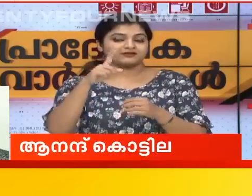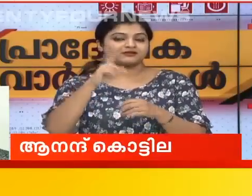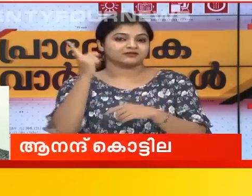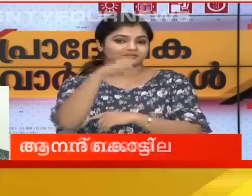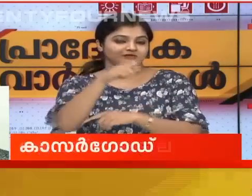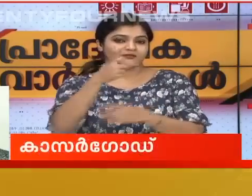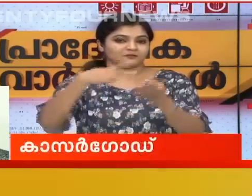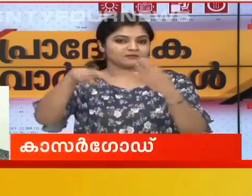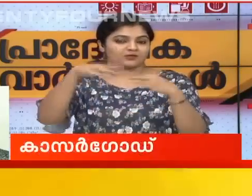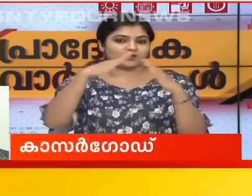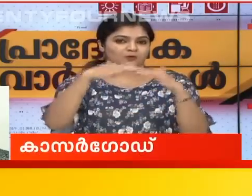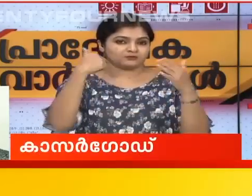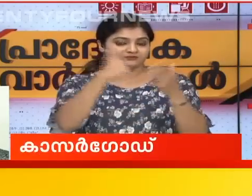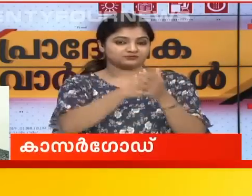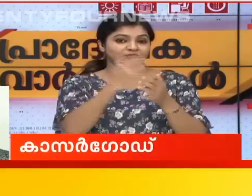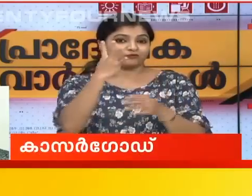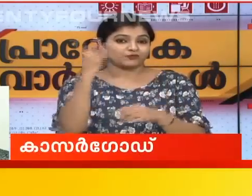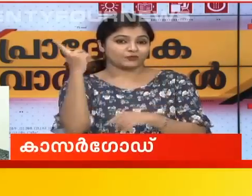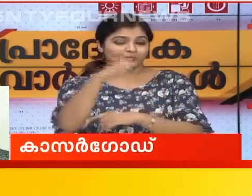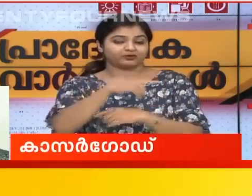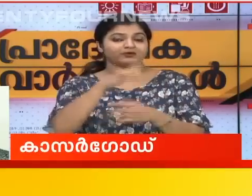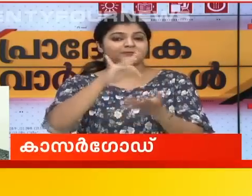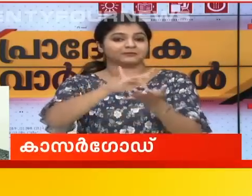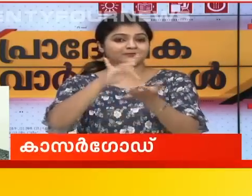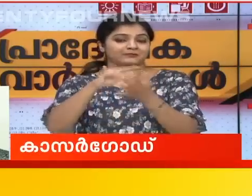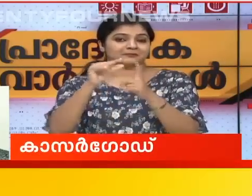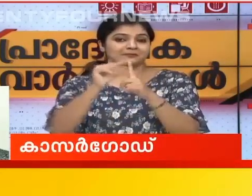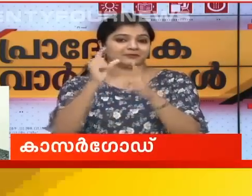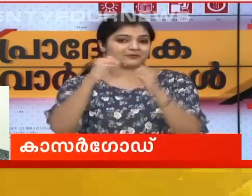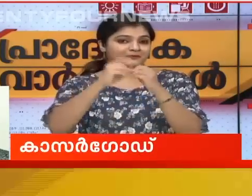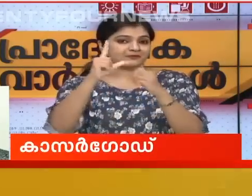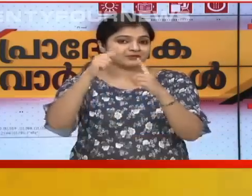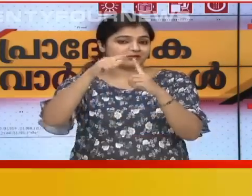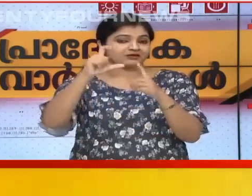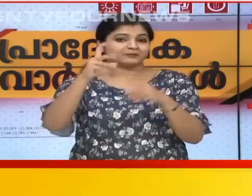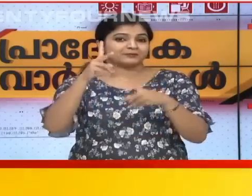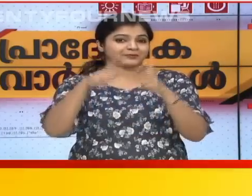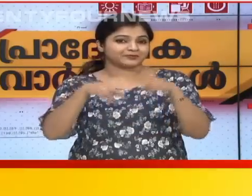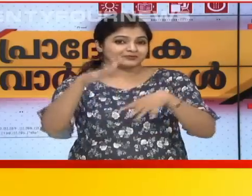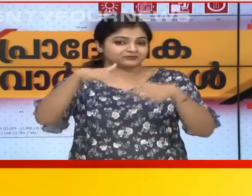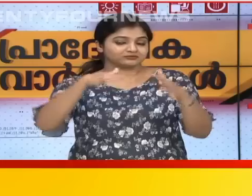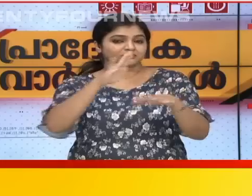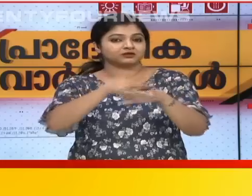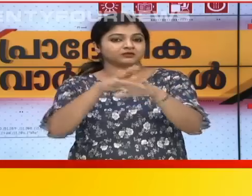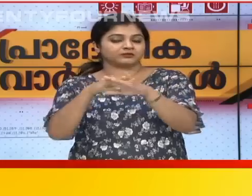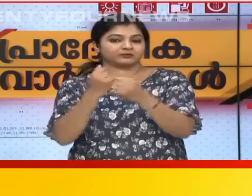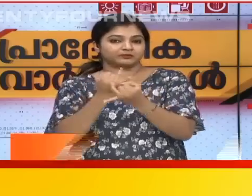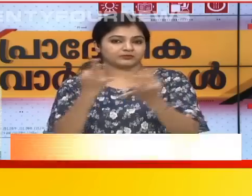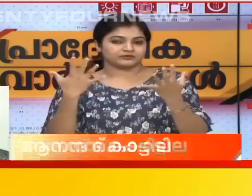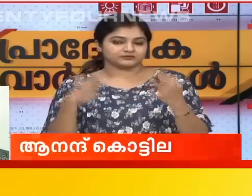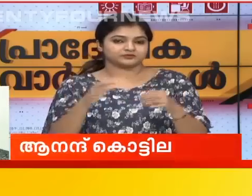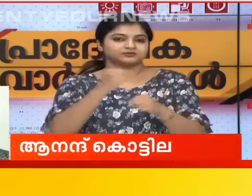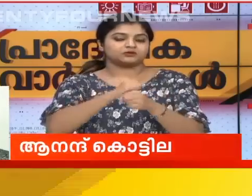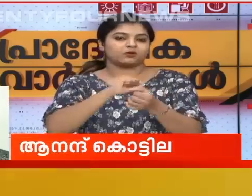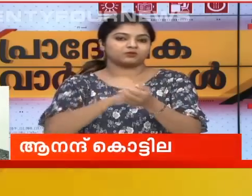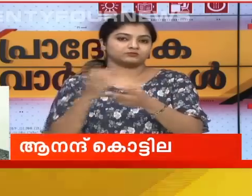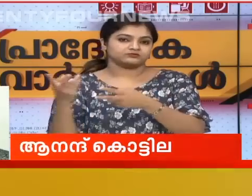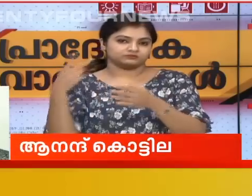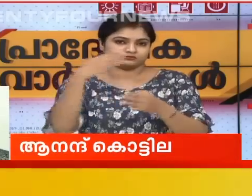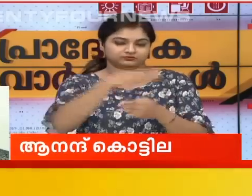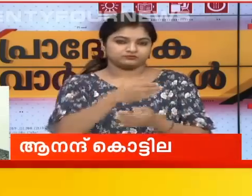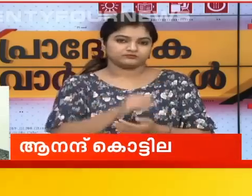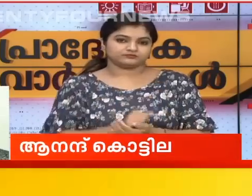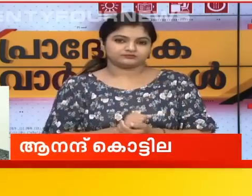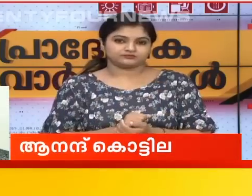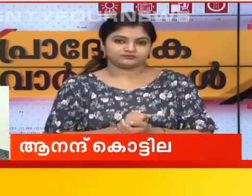ഇയാൾ പൊതുപരിപാടികളിലും മറ്റു പൊതു ഇടങ്ങളിലുമായി കറങ്ങി നടന്ന ശേഷമാണ് 18-ാം തീയതി ഇയാൾ ജനറൽ ആശുപത്രി. വ്യക്തമാണ് ആനന്ദ്. ഇപ്പോൾ കോഴിക്കോട് നിന്ന് ദീപക്